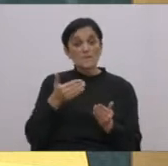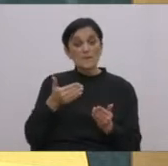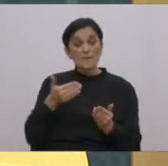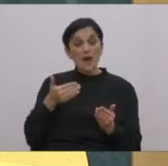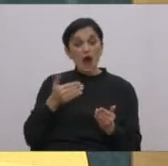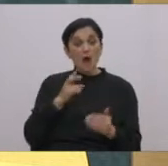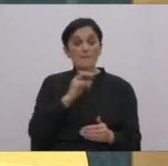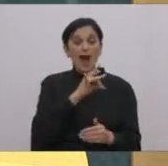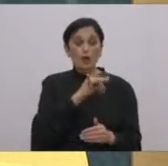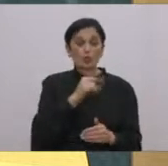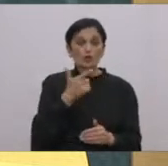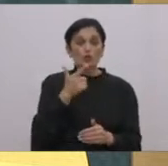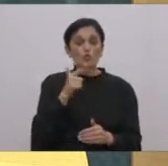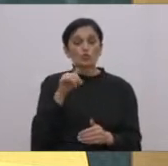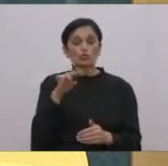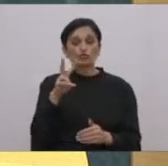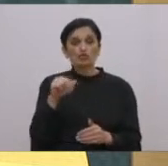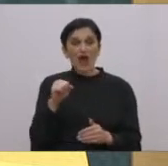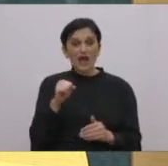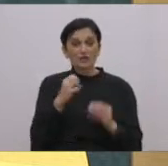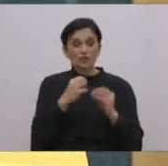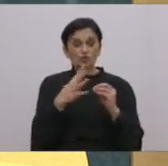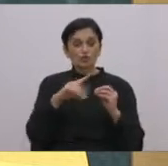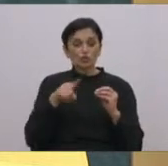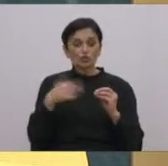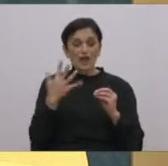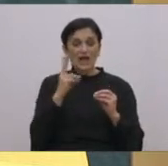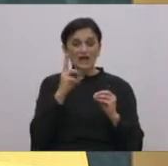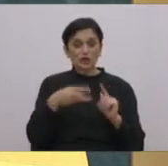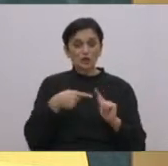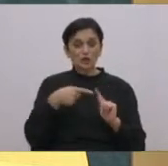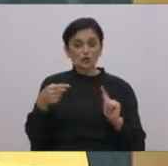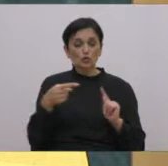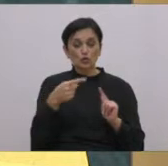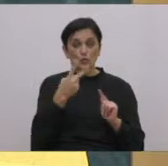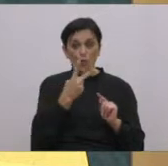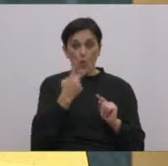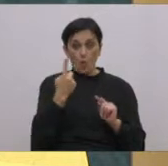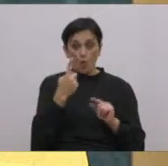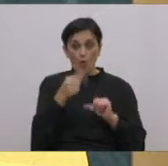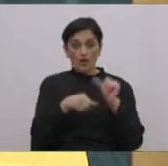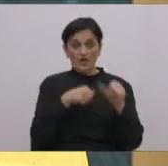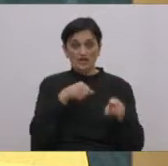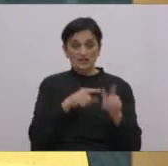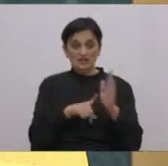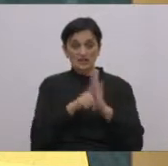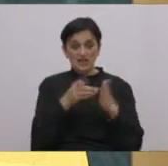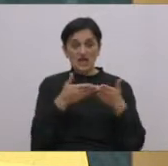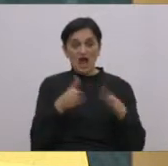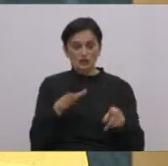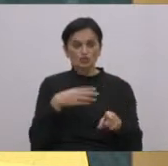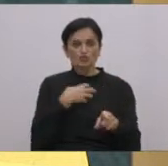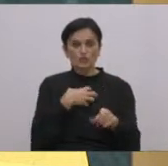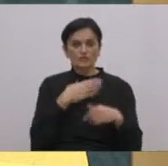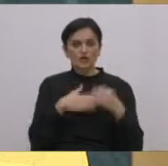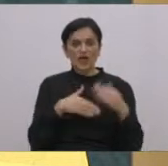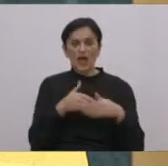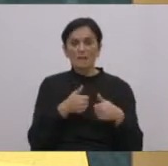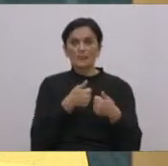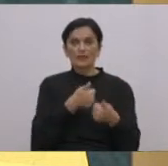psihe, gurjanis, hutved na hevar kilometri, ani monogati romelic. Ureta sus, da, ercel gaihsna, manat mișnolonat, helișe